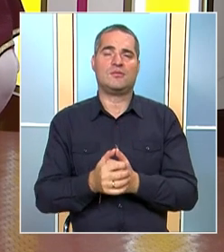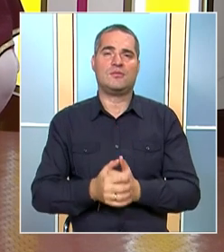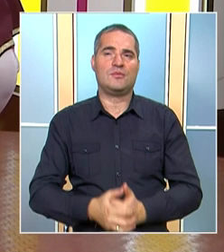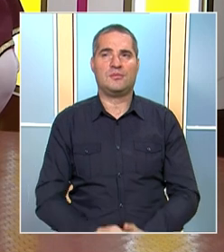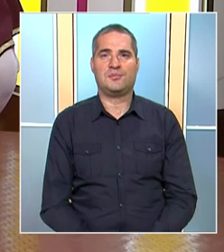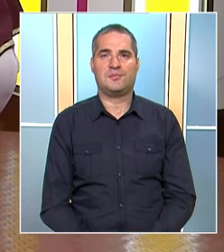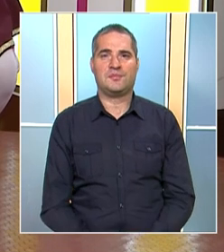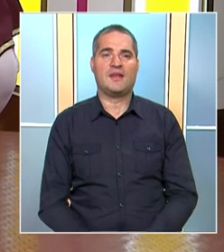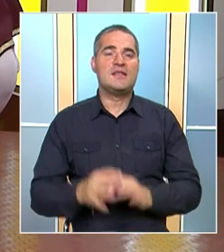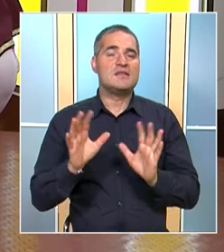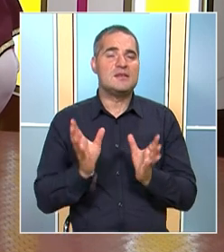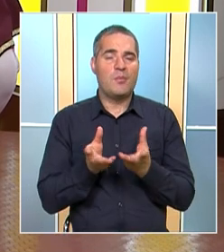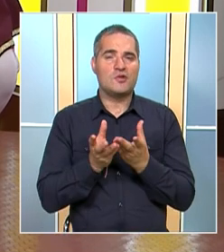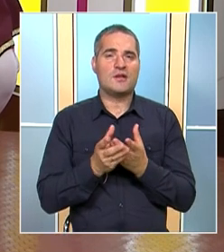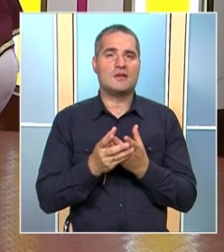предаването, започват